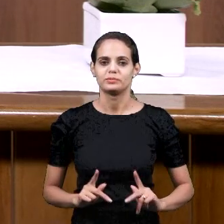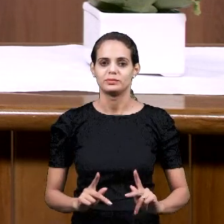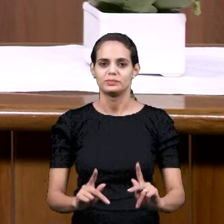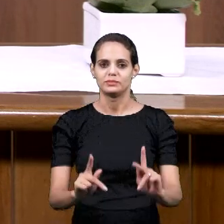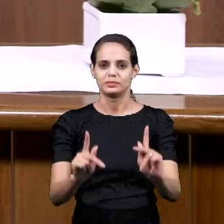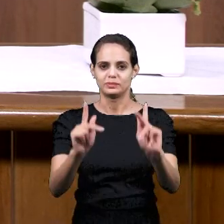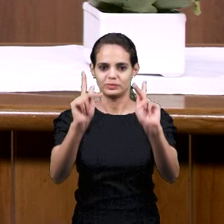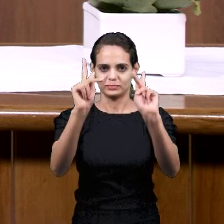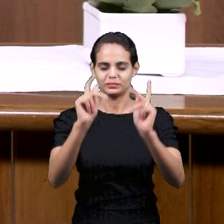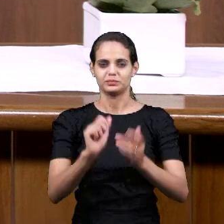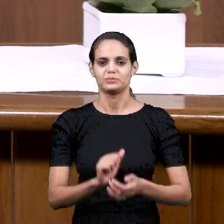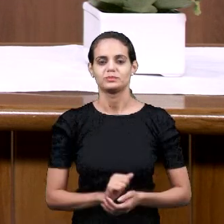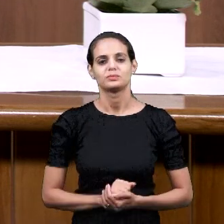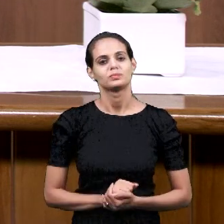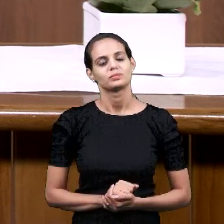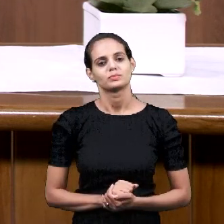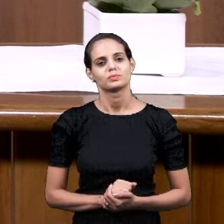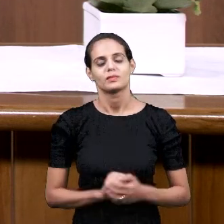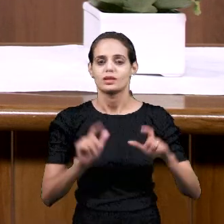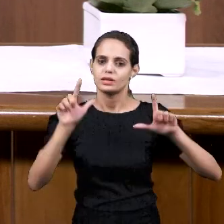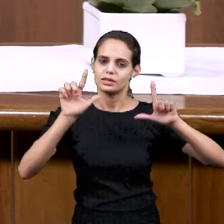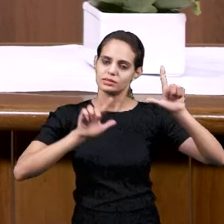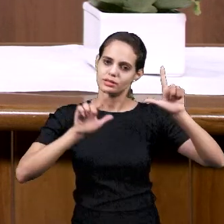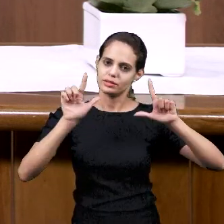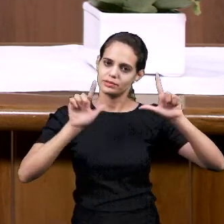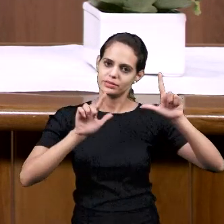diffusée par les chaînes de télé,